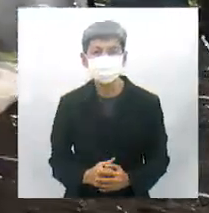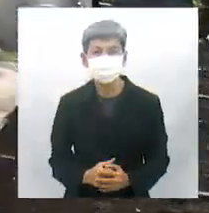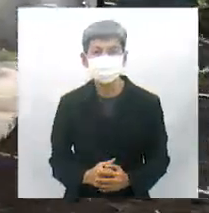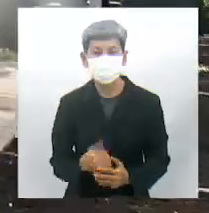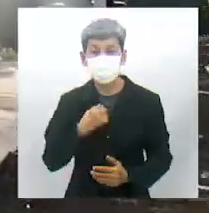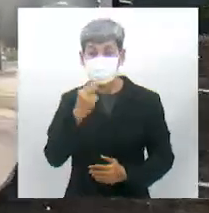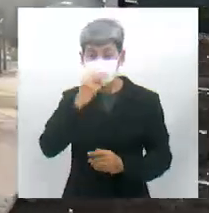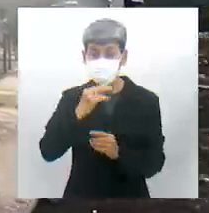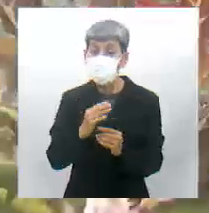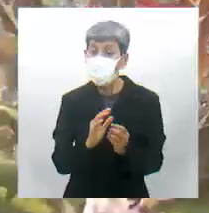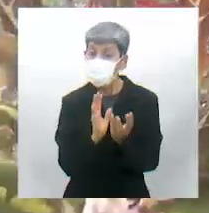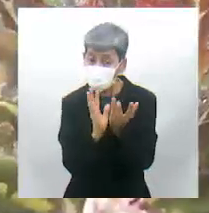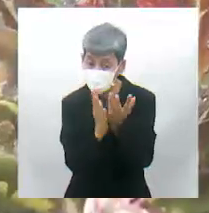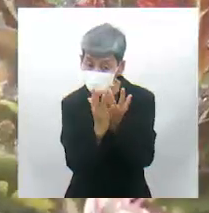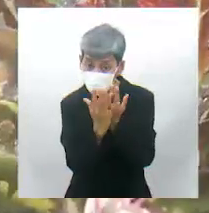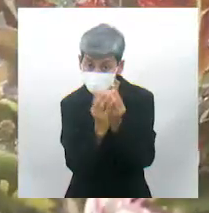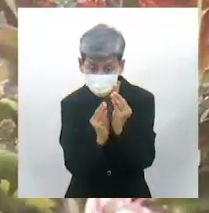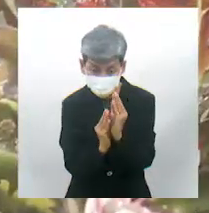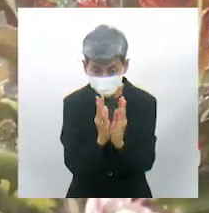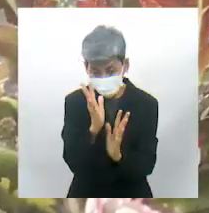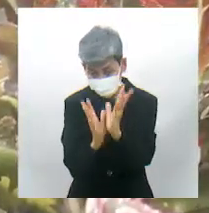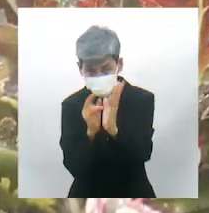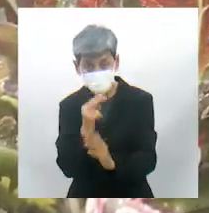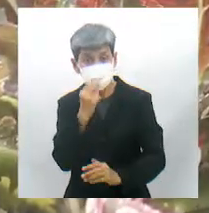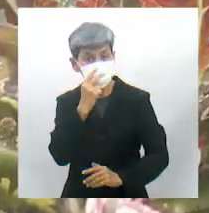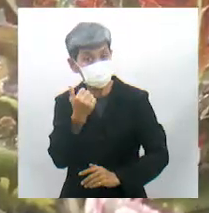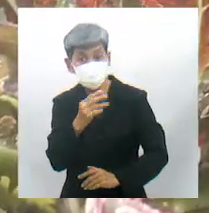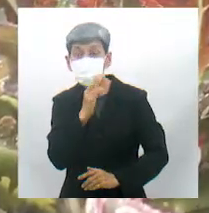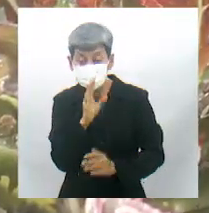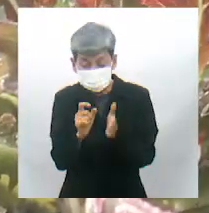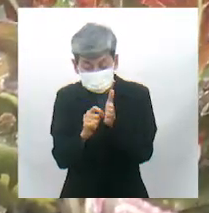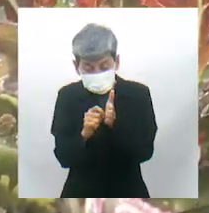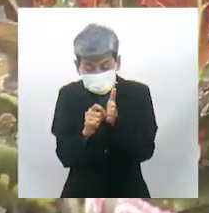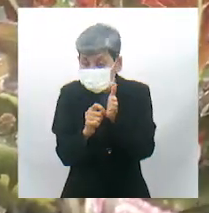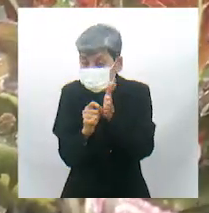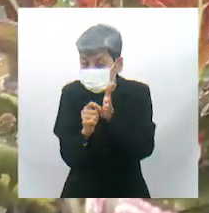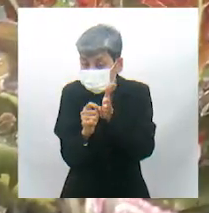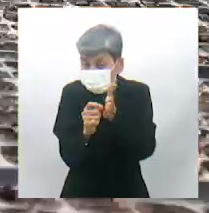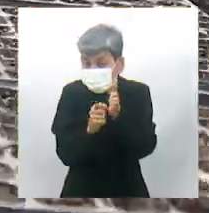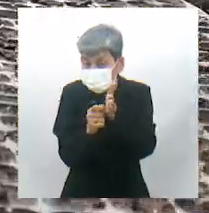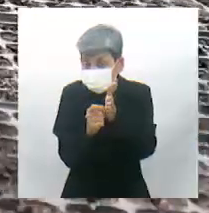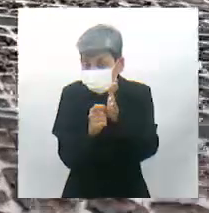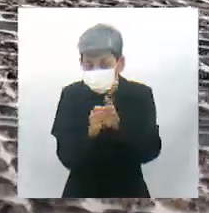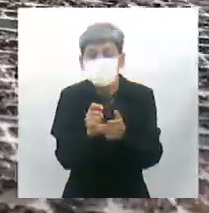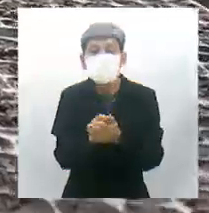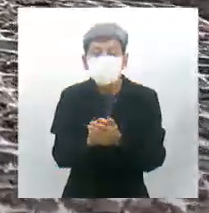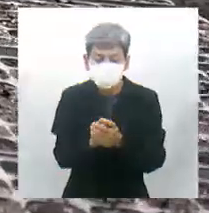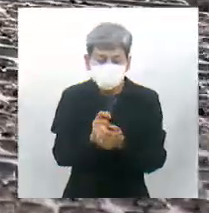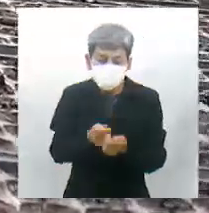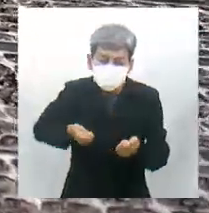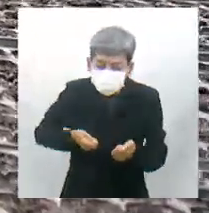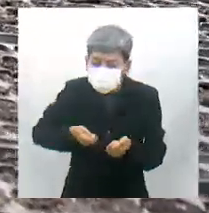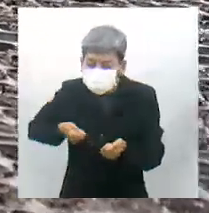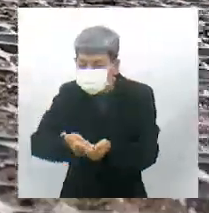แล้วก็จะดูผักว่าดีหรือไม่ดีอย่างนี้นะครับถ้ามีแมลงเราก็จะใช้ยาฉุนฉีด